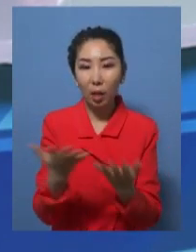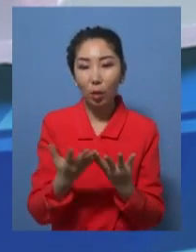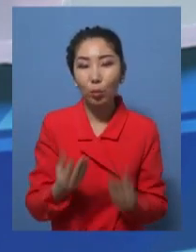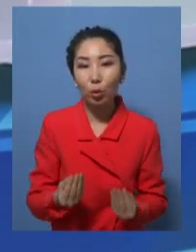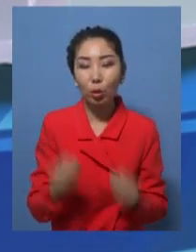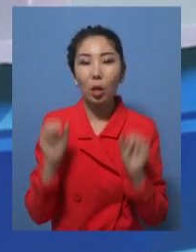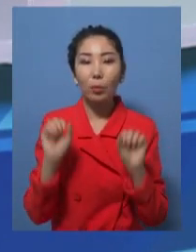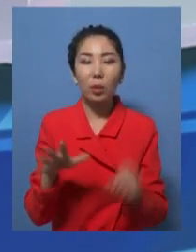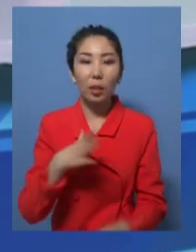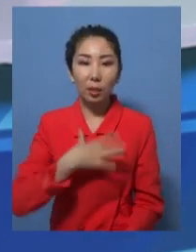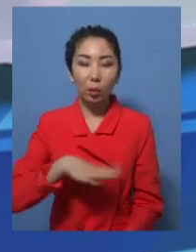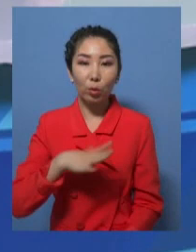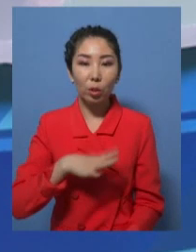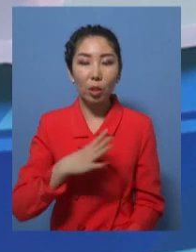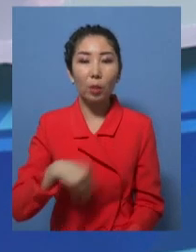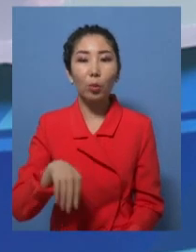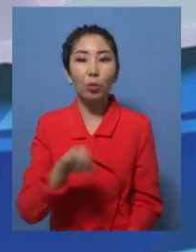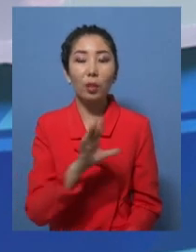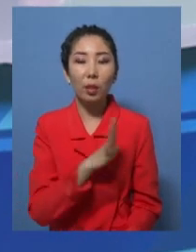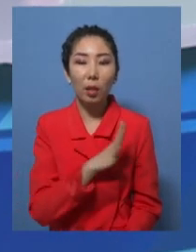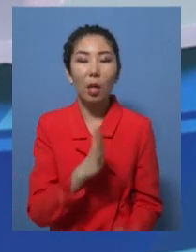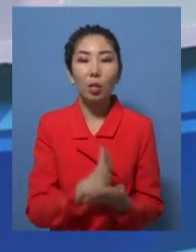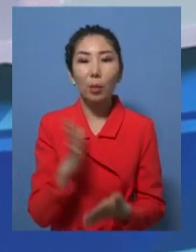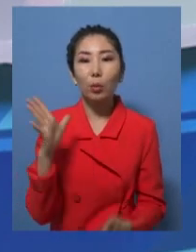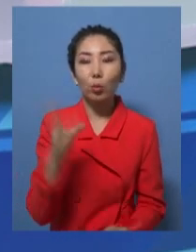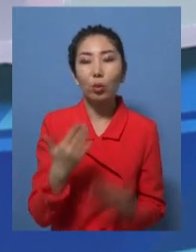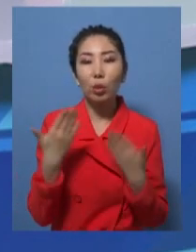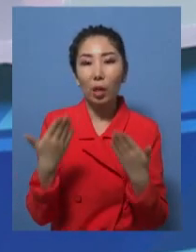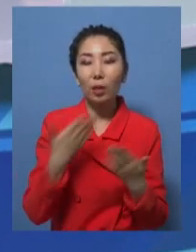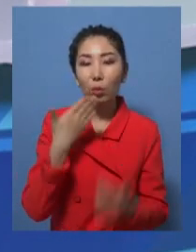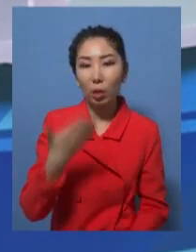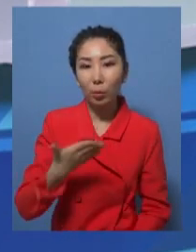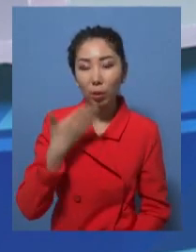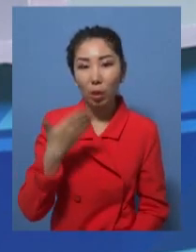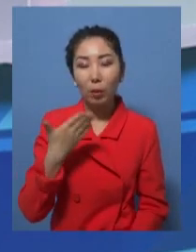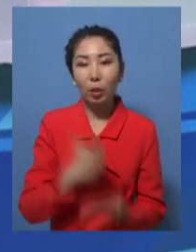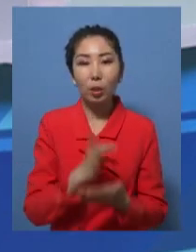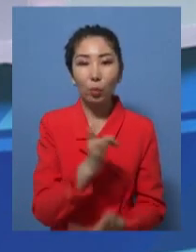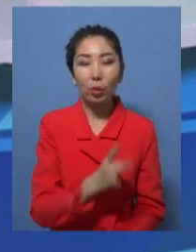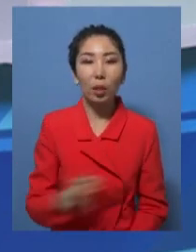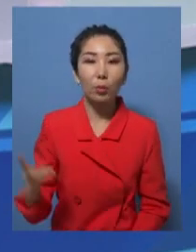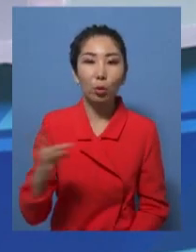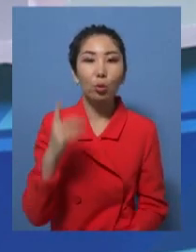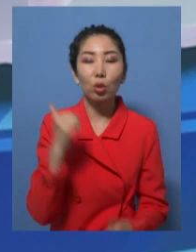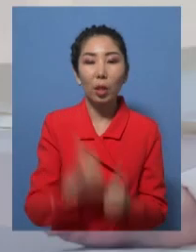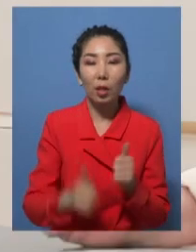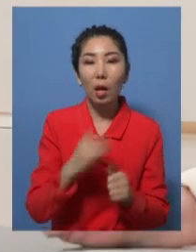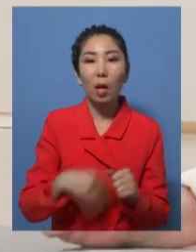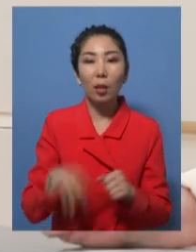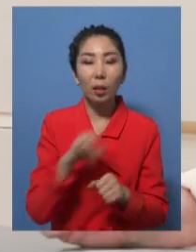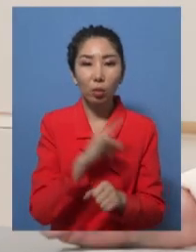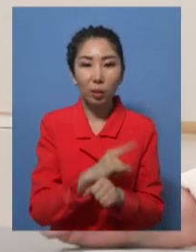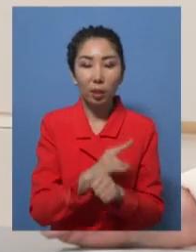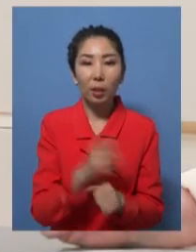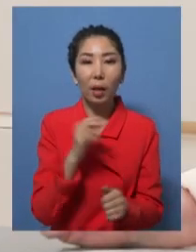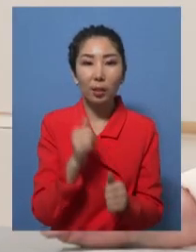мүмкін? Неліктен осындай жағдайға душар болып отырмыз? Жалпы өзіңіз айтқандай, бұл біздің өңірде емес қой, жалпы республикада күн сайын алданып жатқан азаматтар ғой.